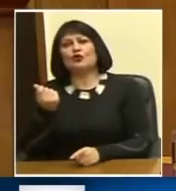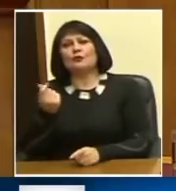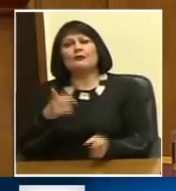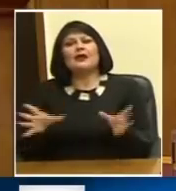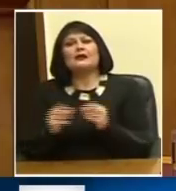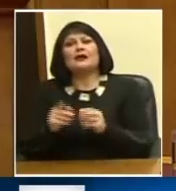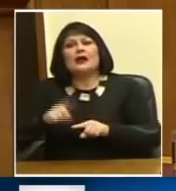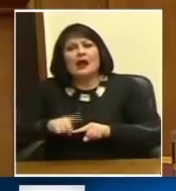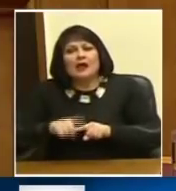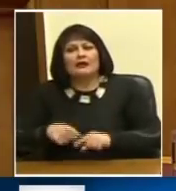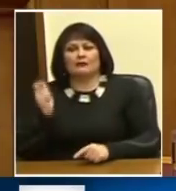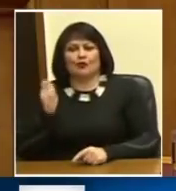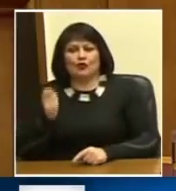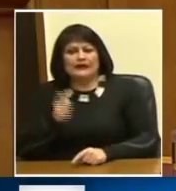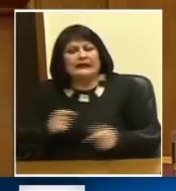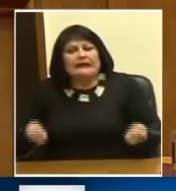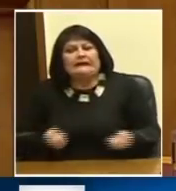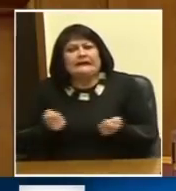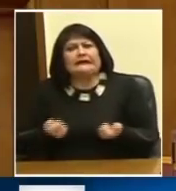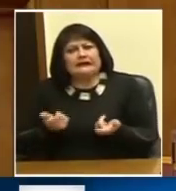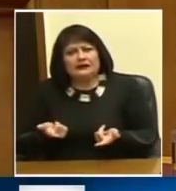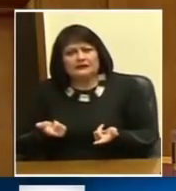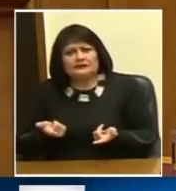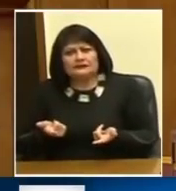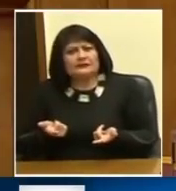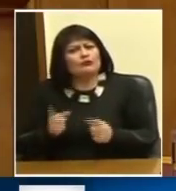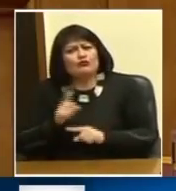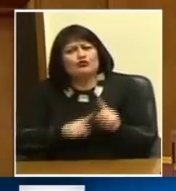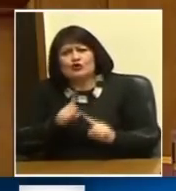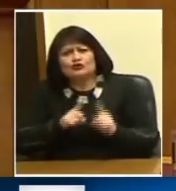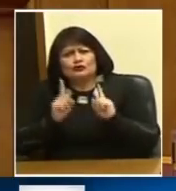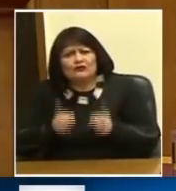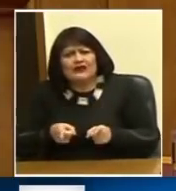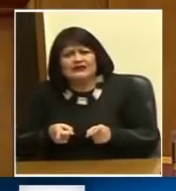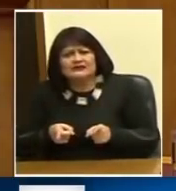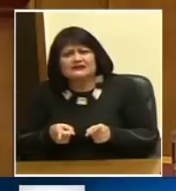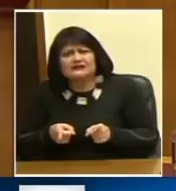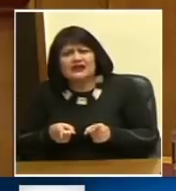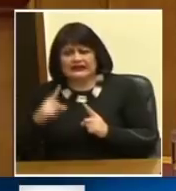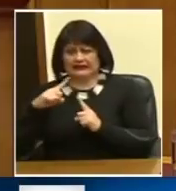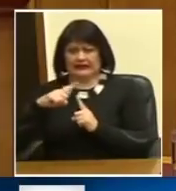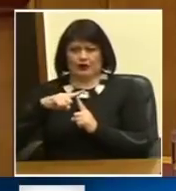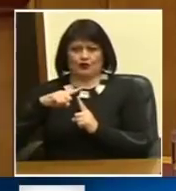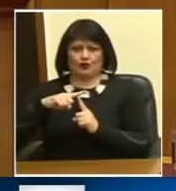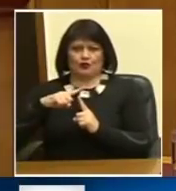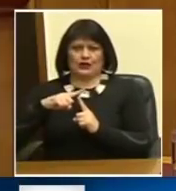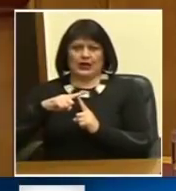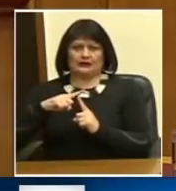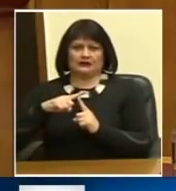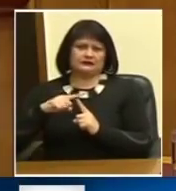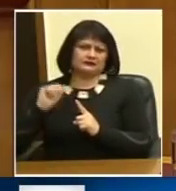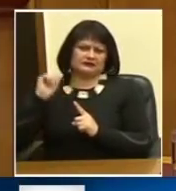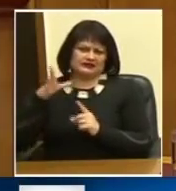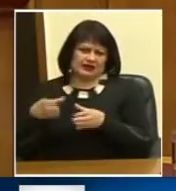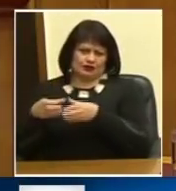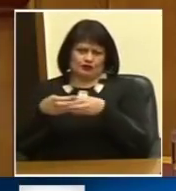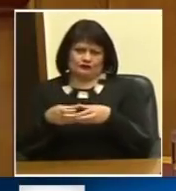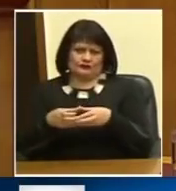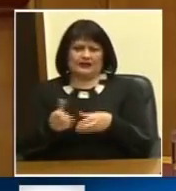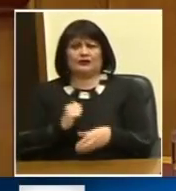χώρας, για τις πολιτικές που θα ακολουθήσουν, ήτανε κάποιοι τεχνοκρατικοί κύκλοι